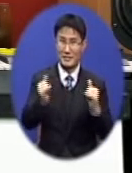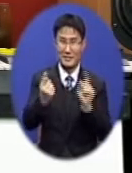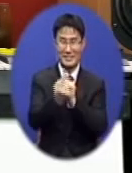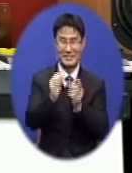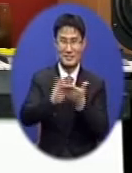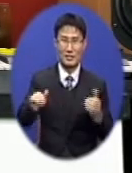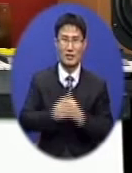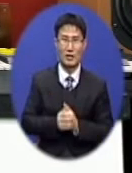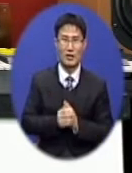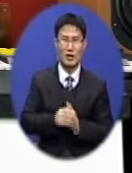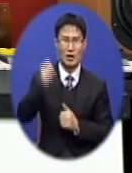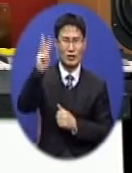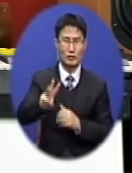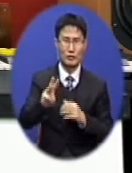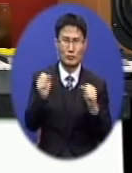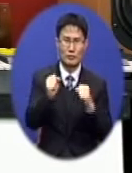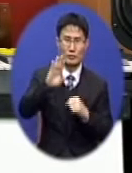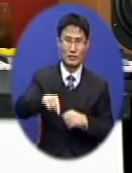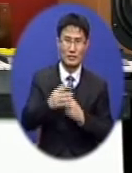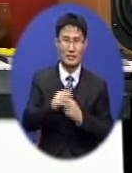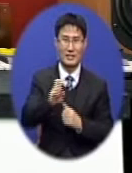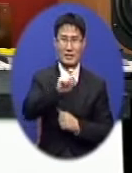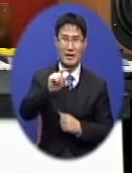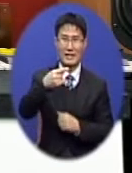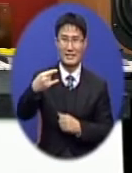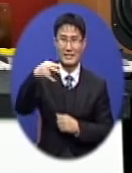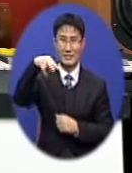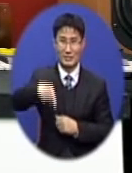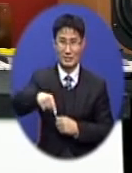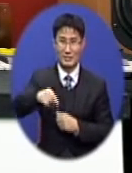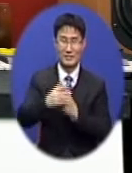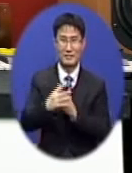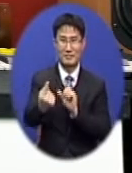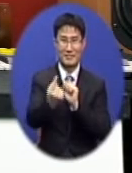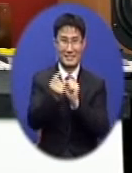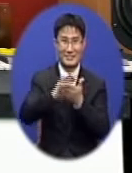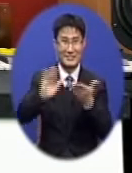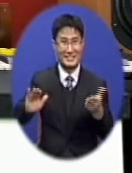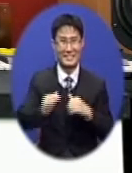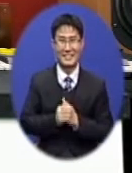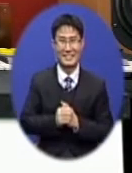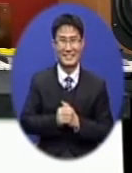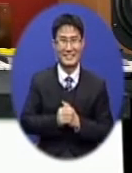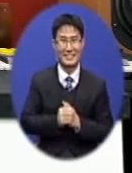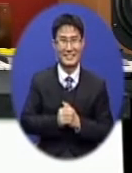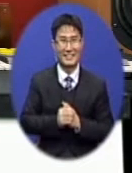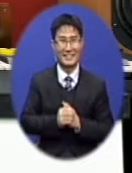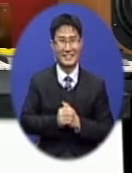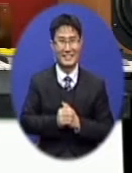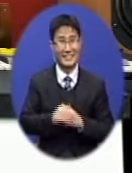네. 광주 그러죠. 북구로 갑니다. 네. 마시준님 연결하겠습니다. 모셔주세요.